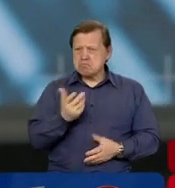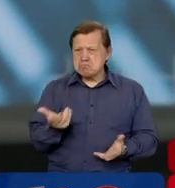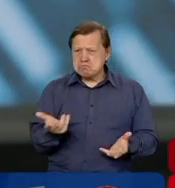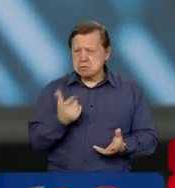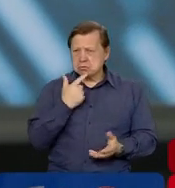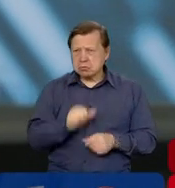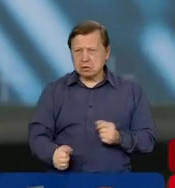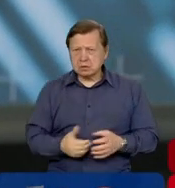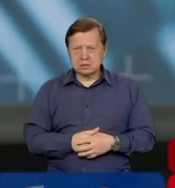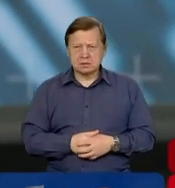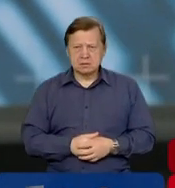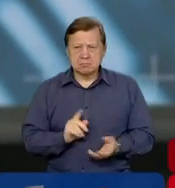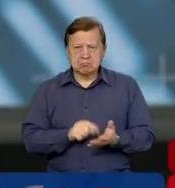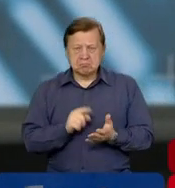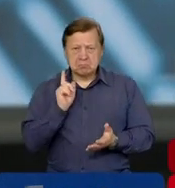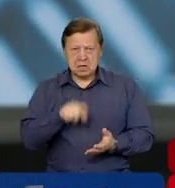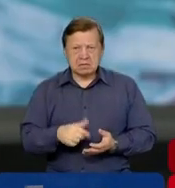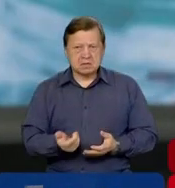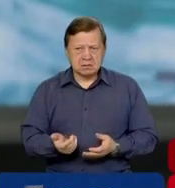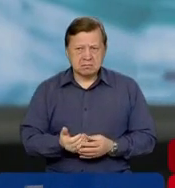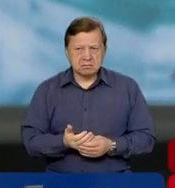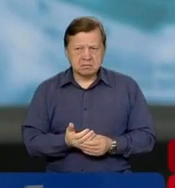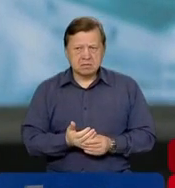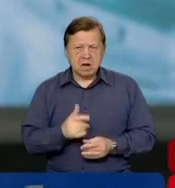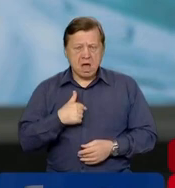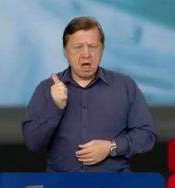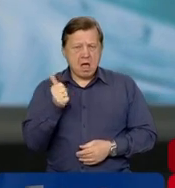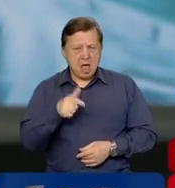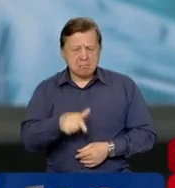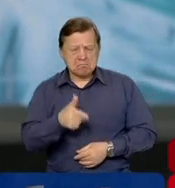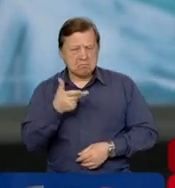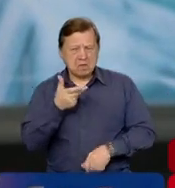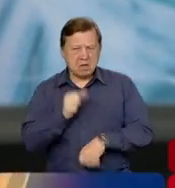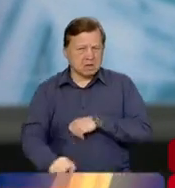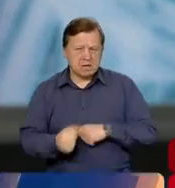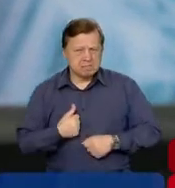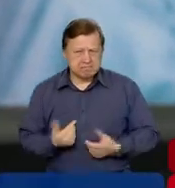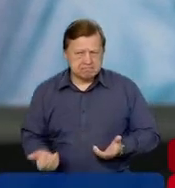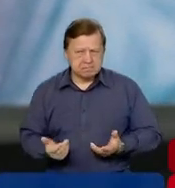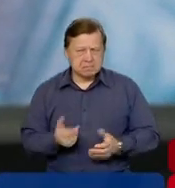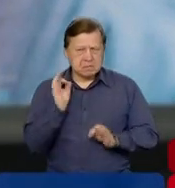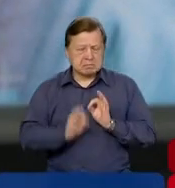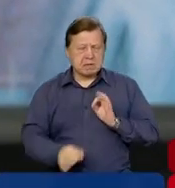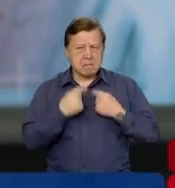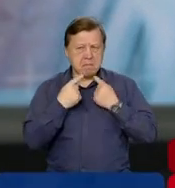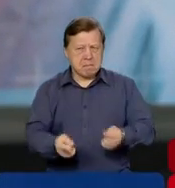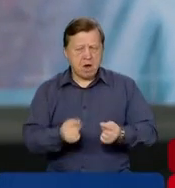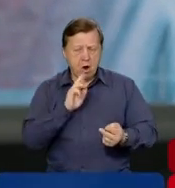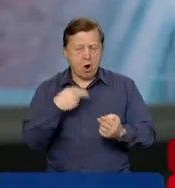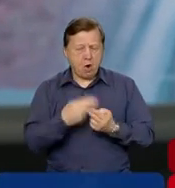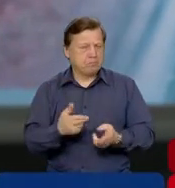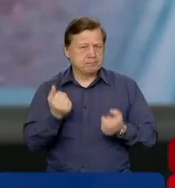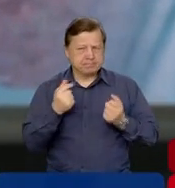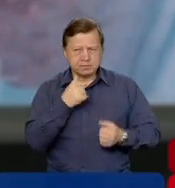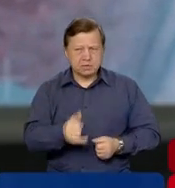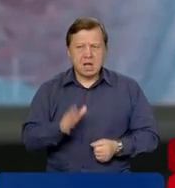gaz? No właśnie, szczerze mówiąc, tutaj nie czuję się ekspertem, aby w sposób kompletnie odpowiedzieć na to pytanie. To